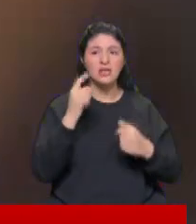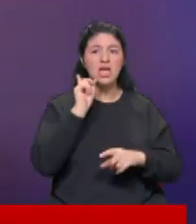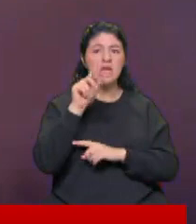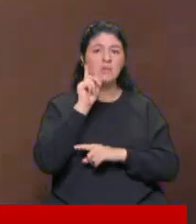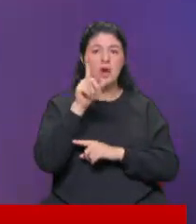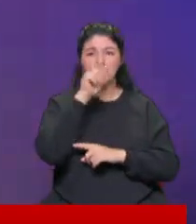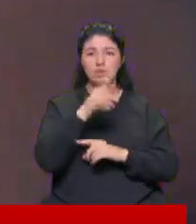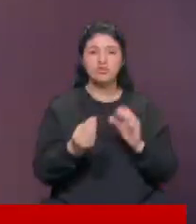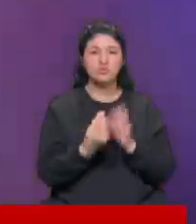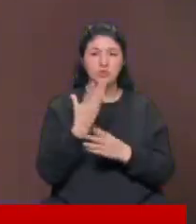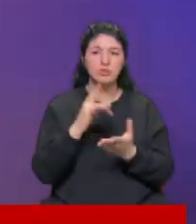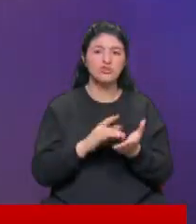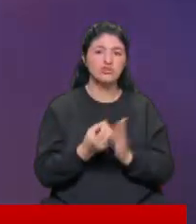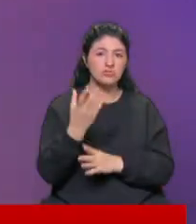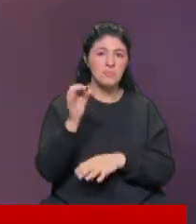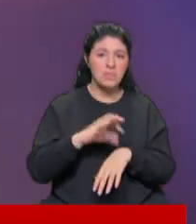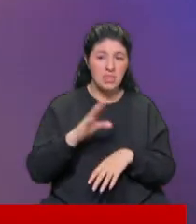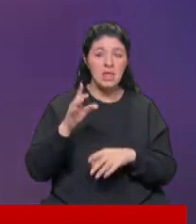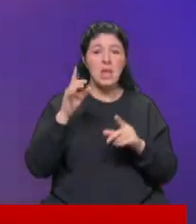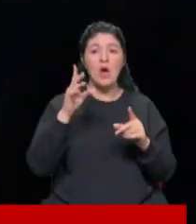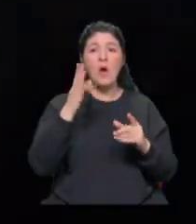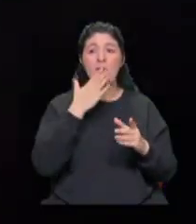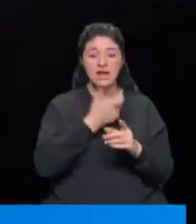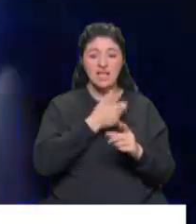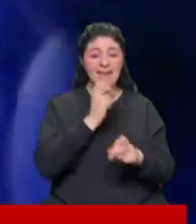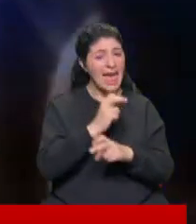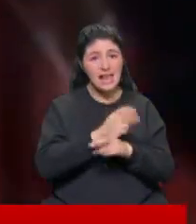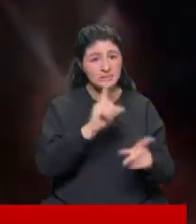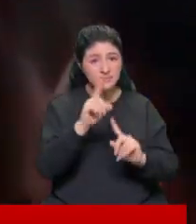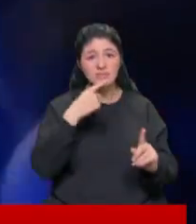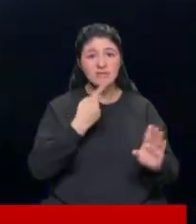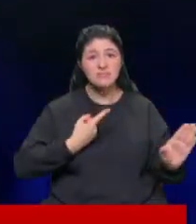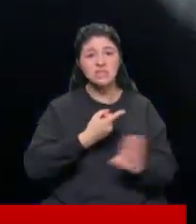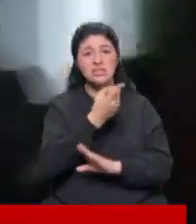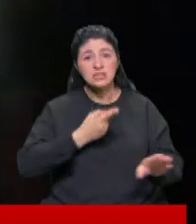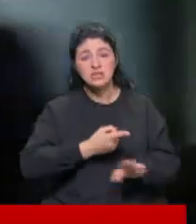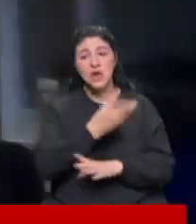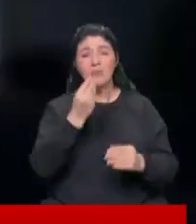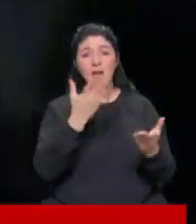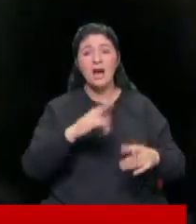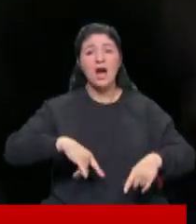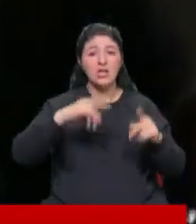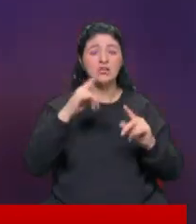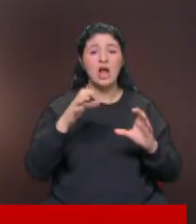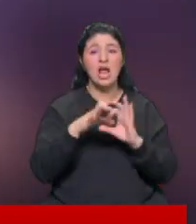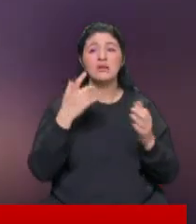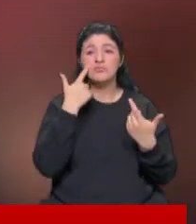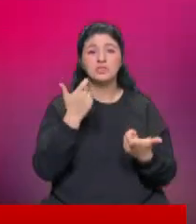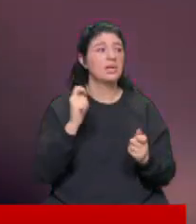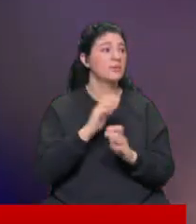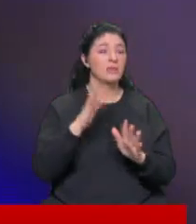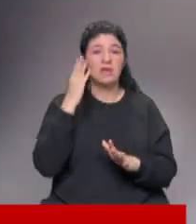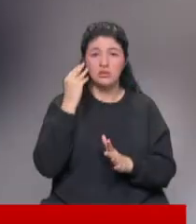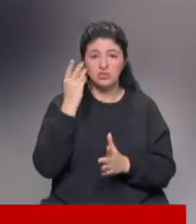ihmaller sonucu meydana geldiği ortaya çıktı. Öğrencilerin riskli diyerek defalarca şikayet etmelerine rağmen asansörle ilgili önlem